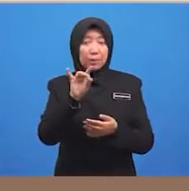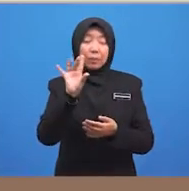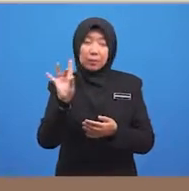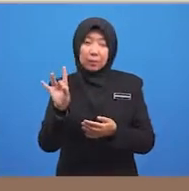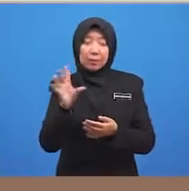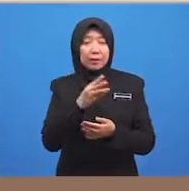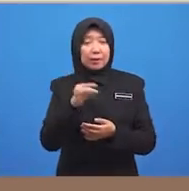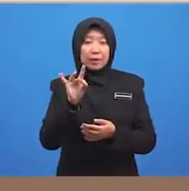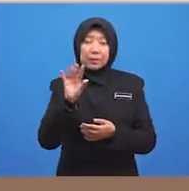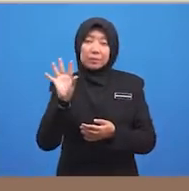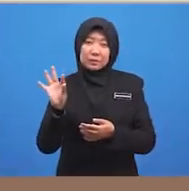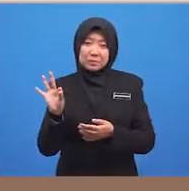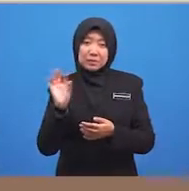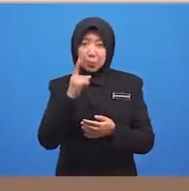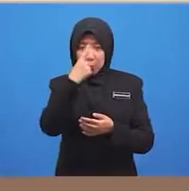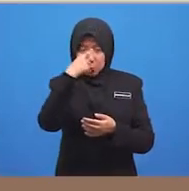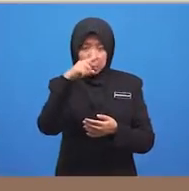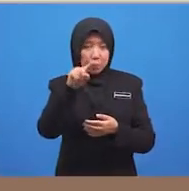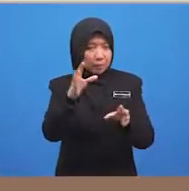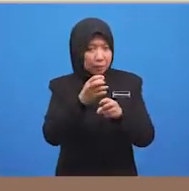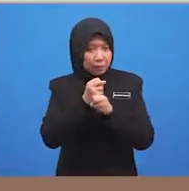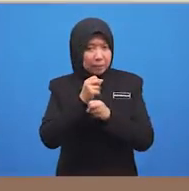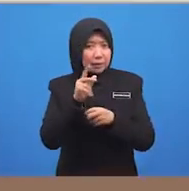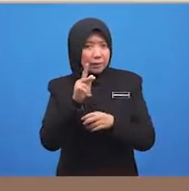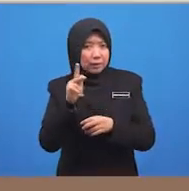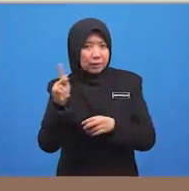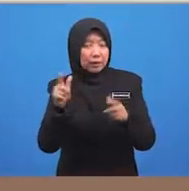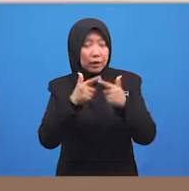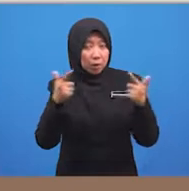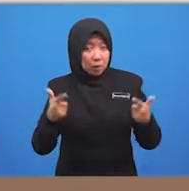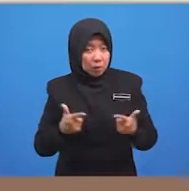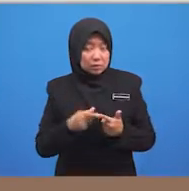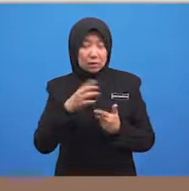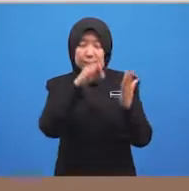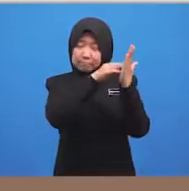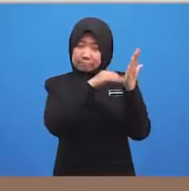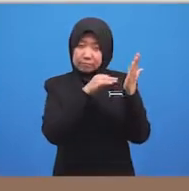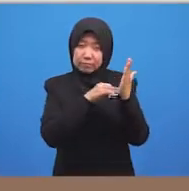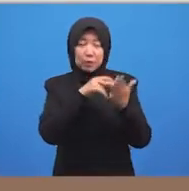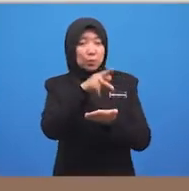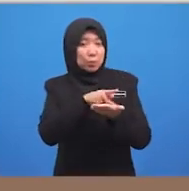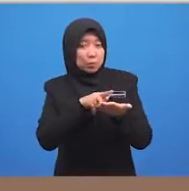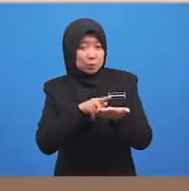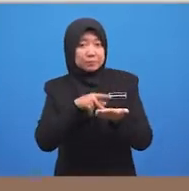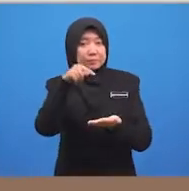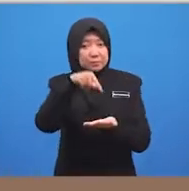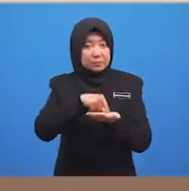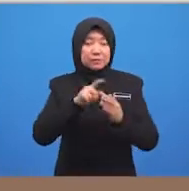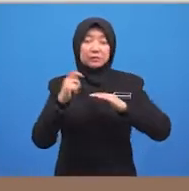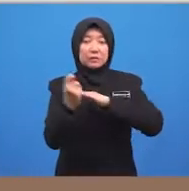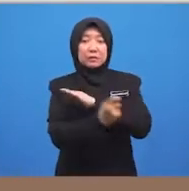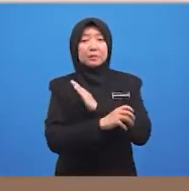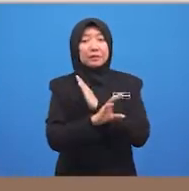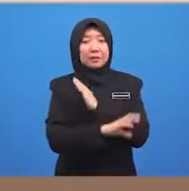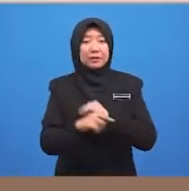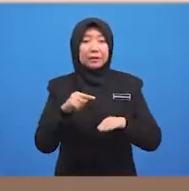dan 89 untuk mendapatkan lokasi dan senarai pusat konservasi dan taman negara di